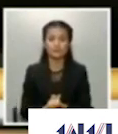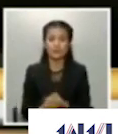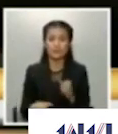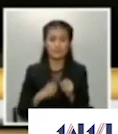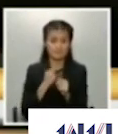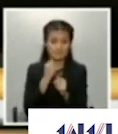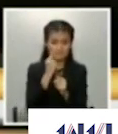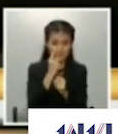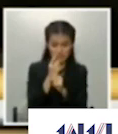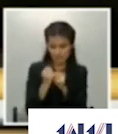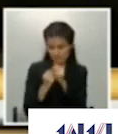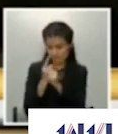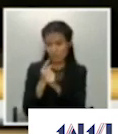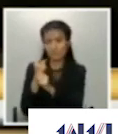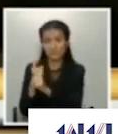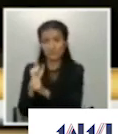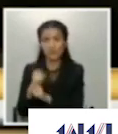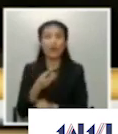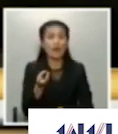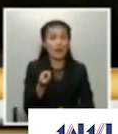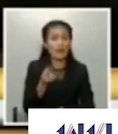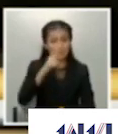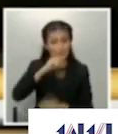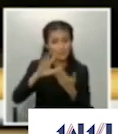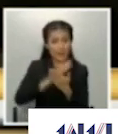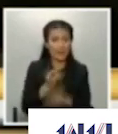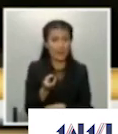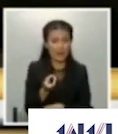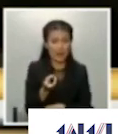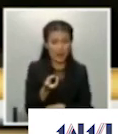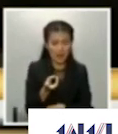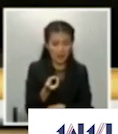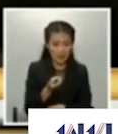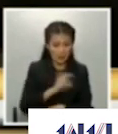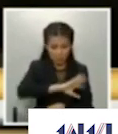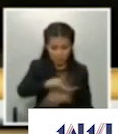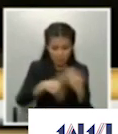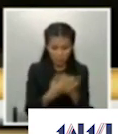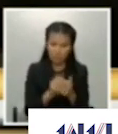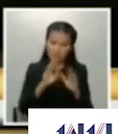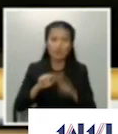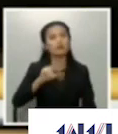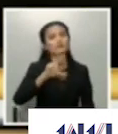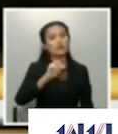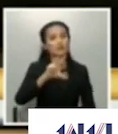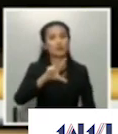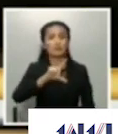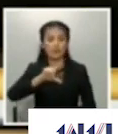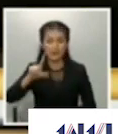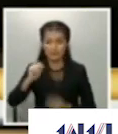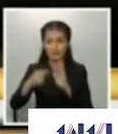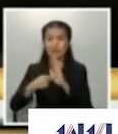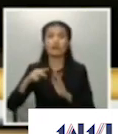หนึ่งโดยเฉลี่ยเราสามารถผลิตข้าวได้33ล้านตันข้าวเปลือกท่านประธานที่เคารพ